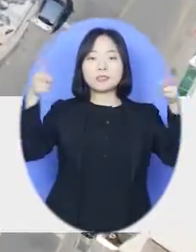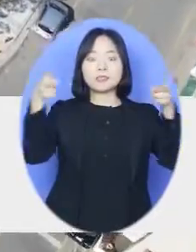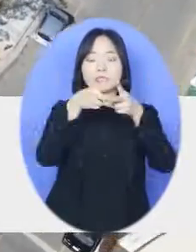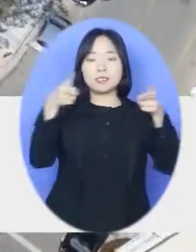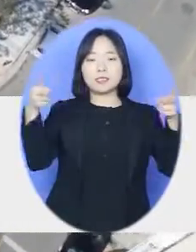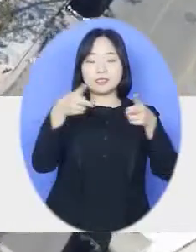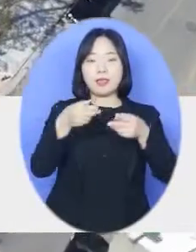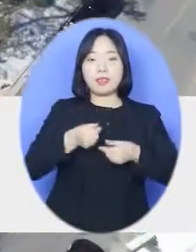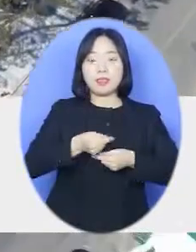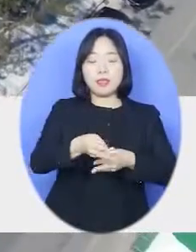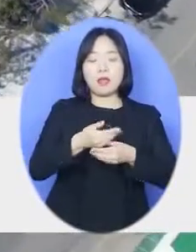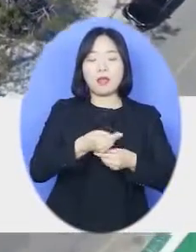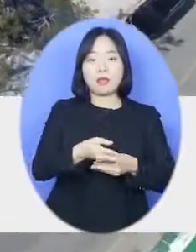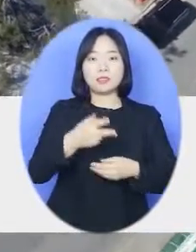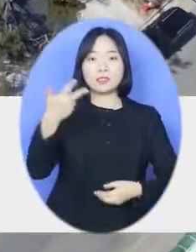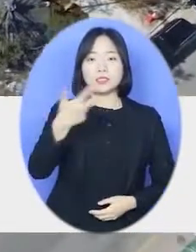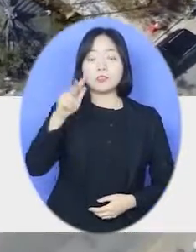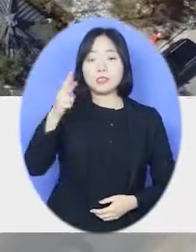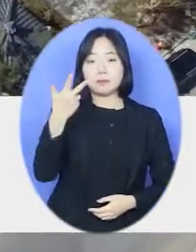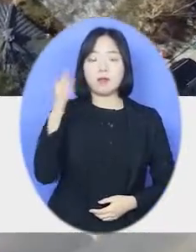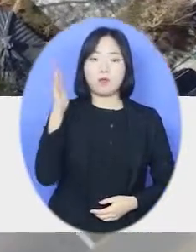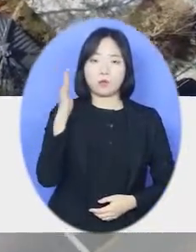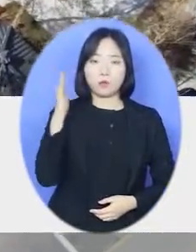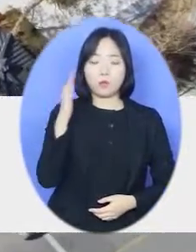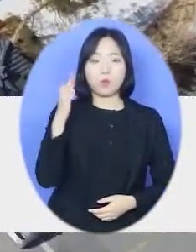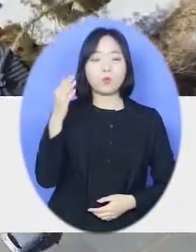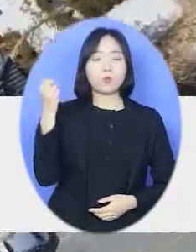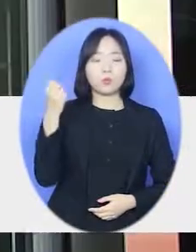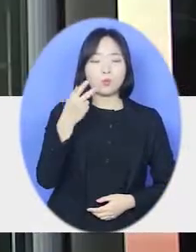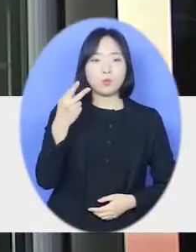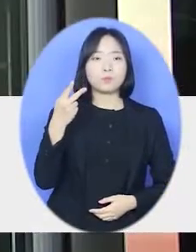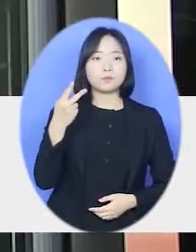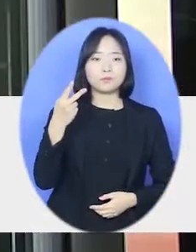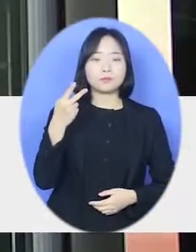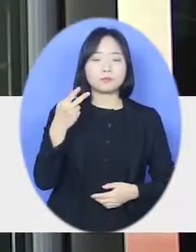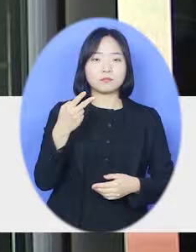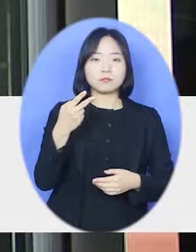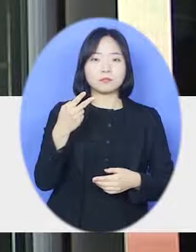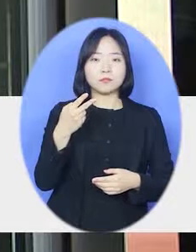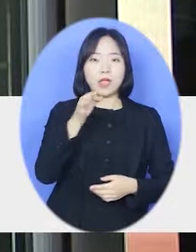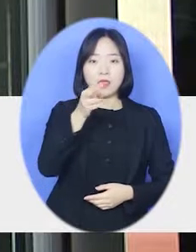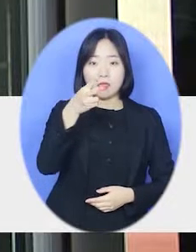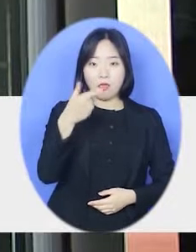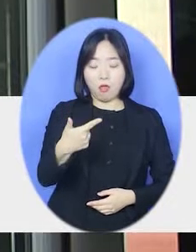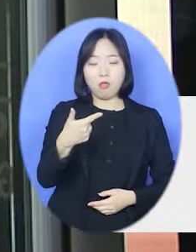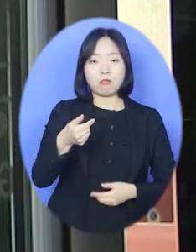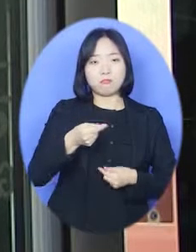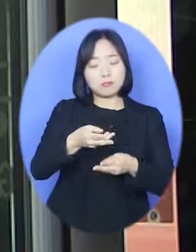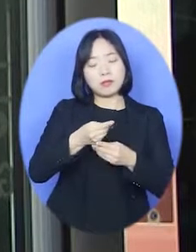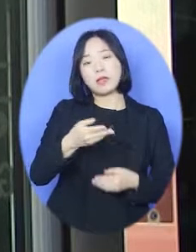면적 7,782제곱미터, 연면적 5,664제곱미터 규모로 건축됐습니다.